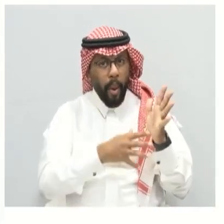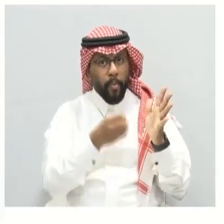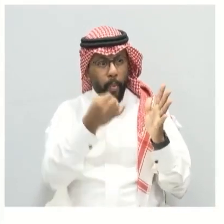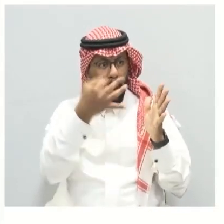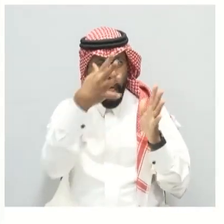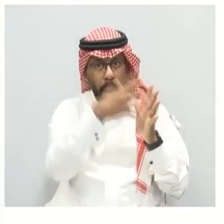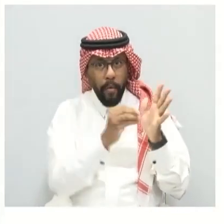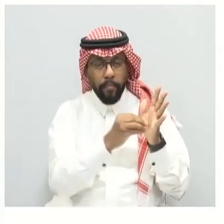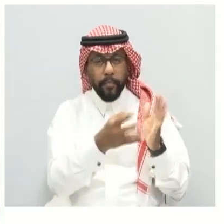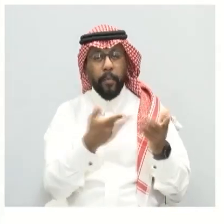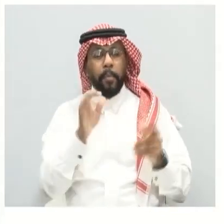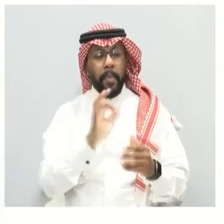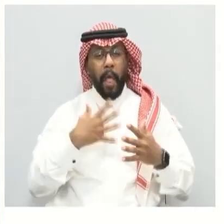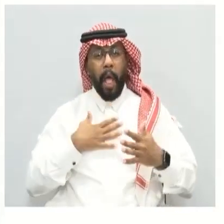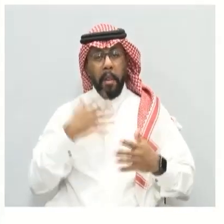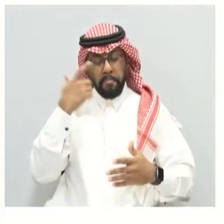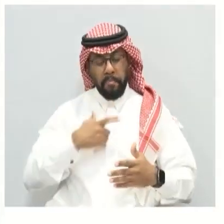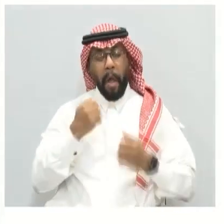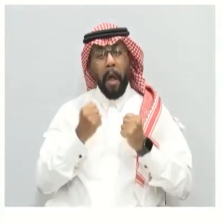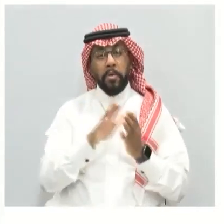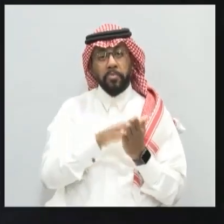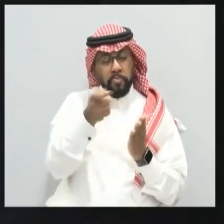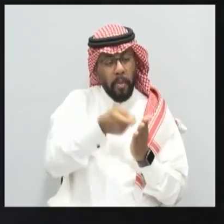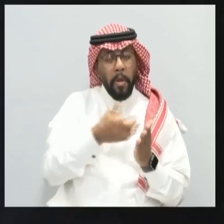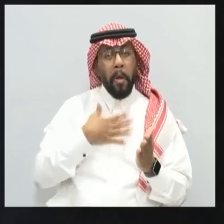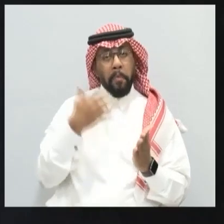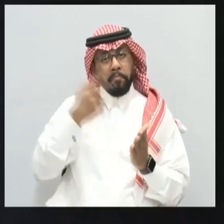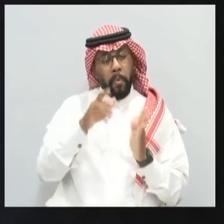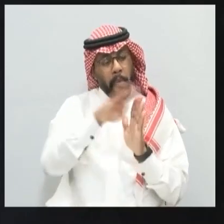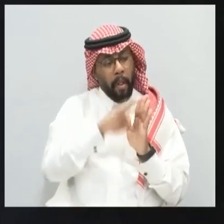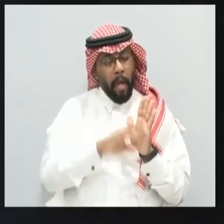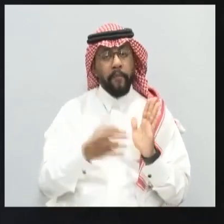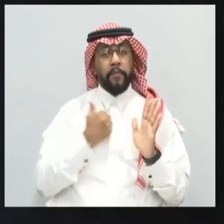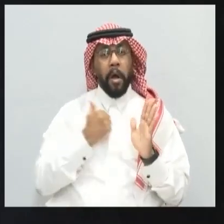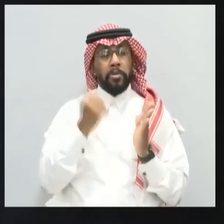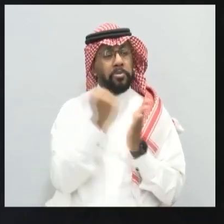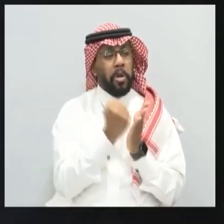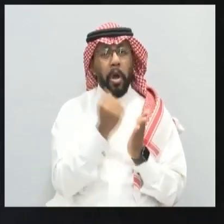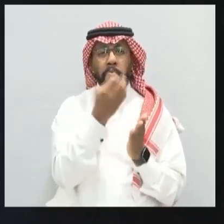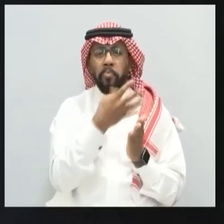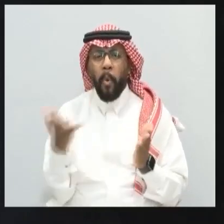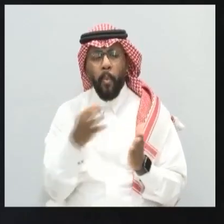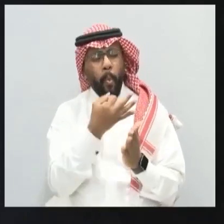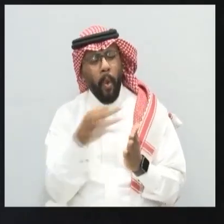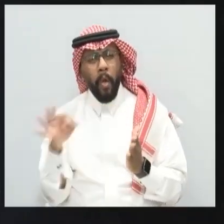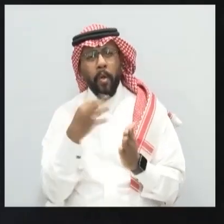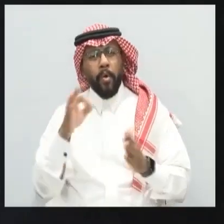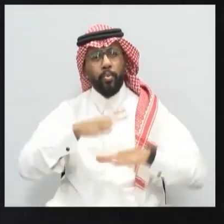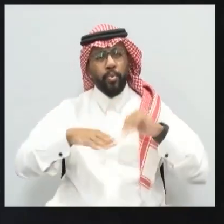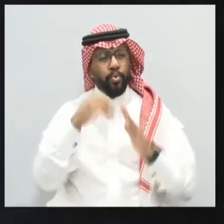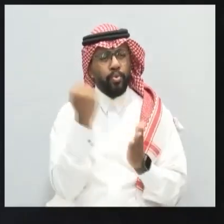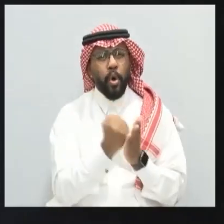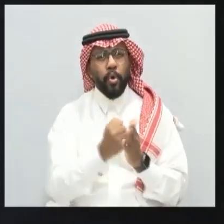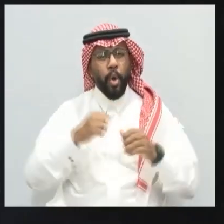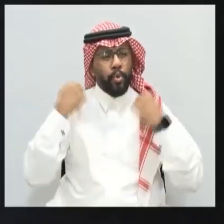سابقا قدمت لهم سيره ذاتيه فيها مجموعه من النقاط من مؤهلاتك وخبراتك ومهاراتك وغير ذلك